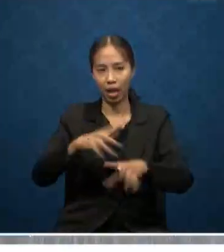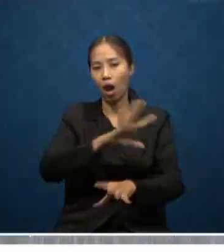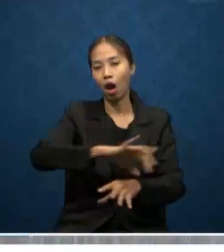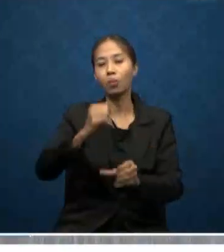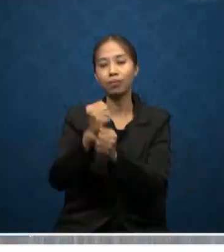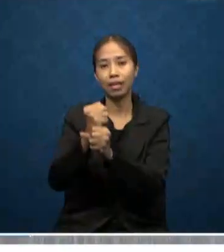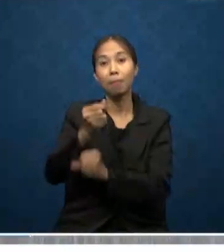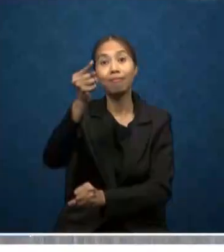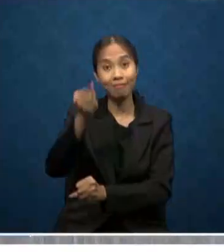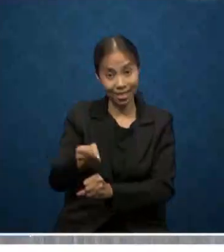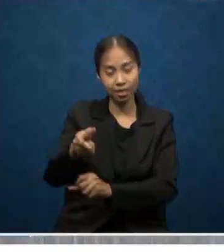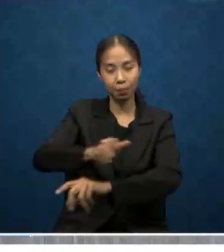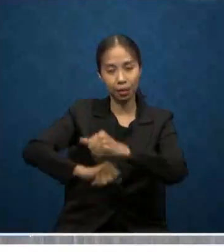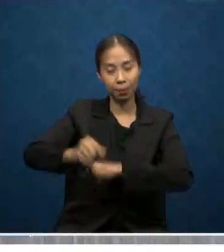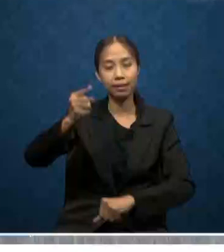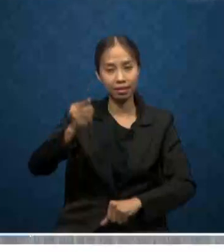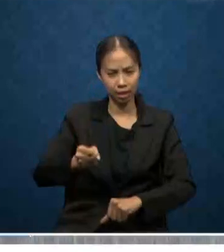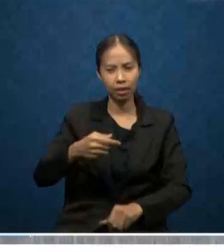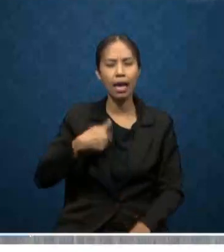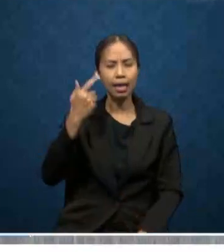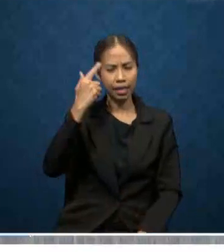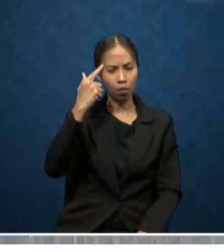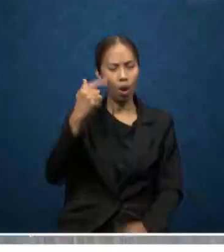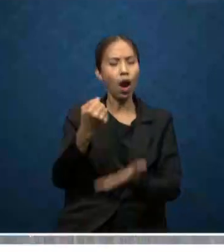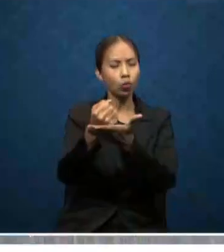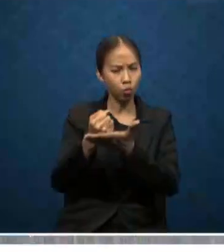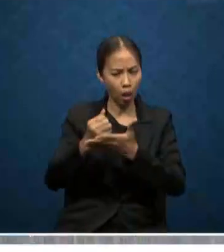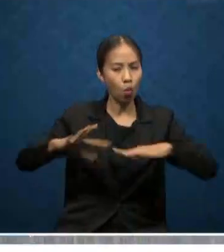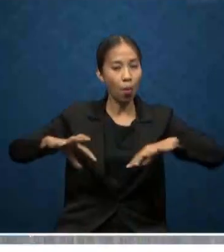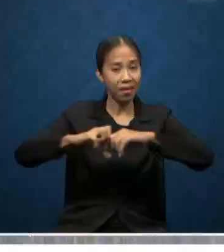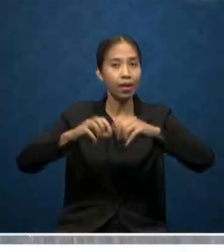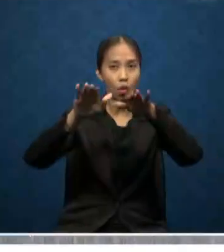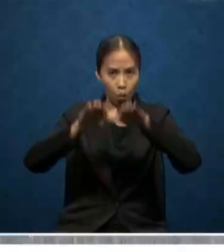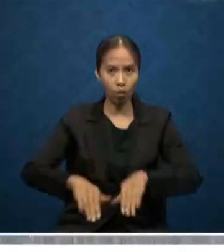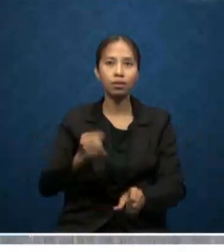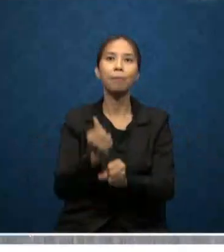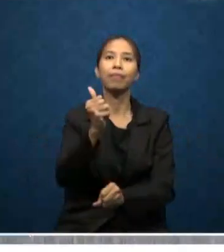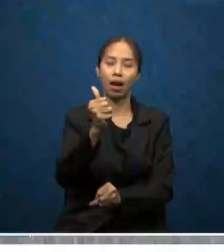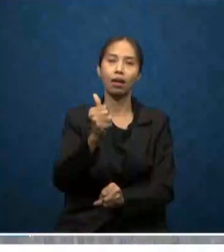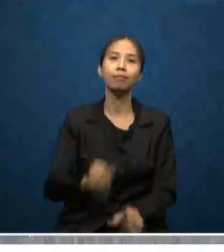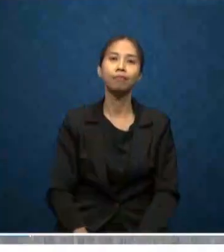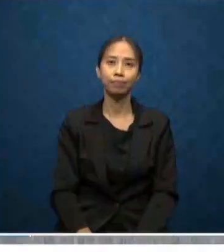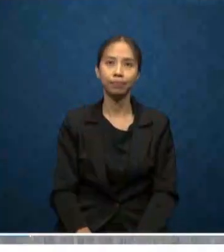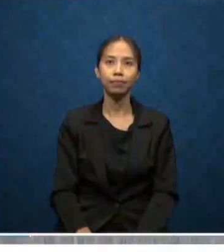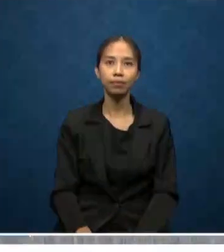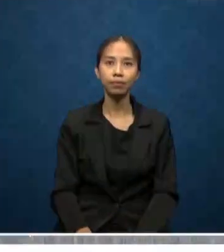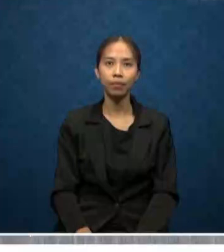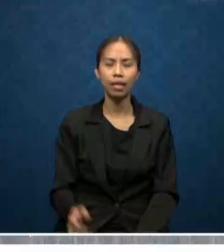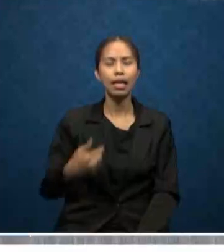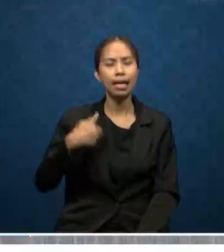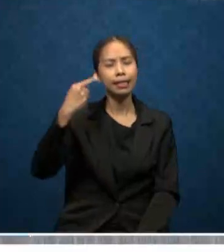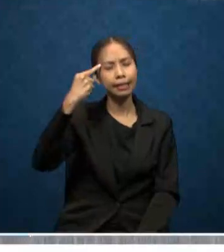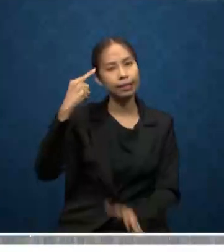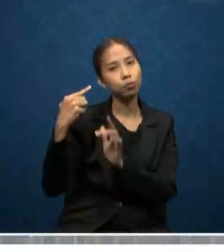ติและปฏิบัติจริงผมว่าช่วยลดการสูญเสียได้มากนะครับลดการสูญเสียได้มากก็หวังว่า